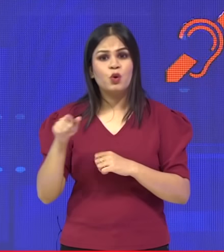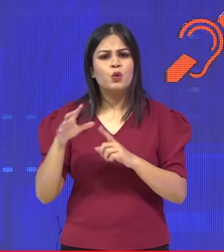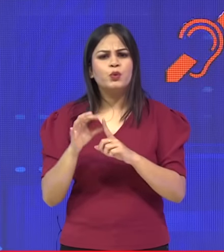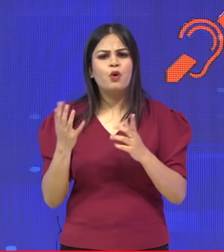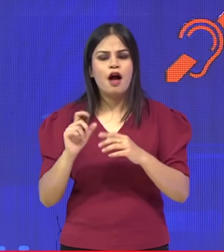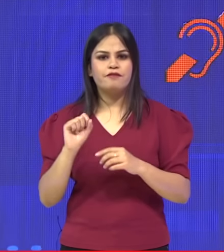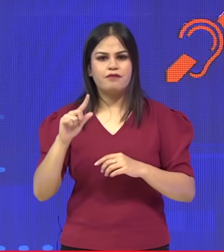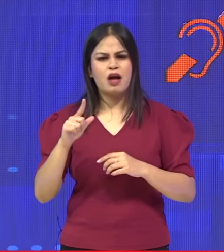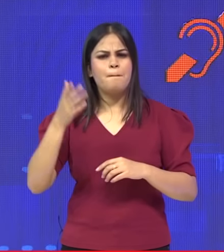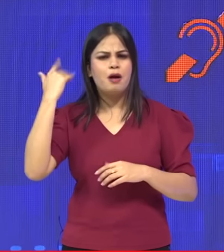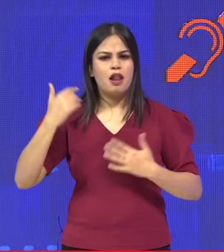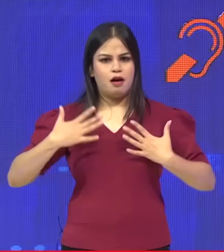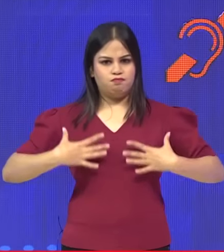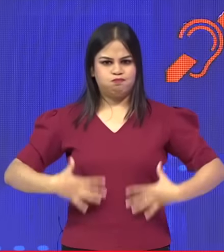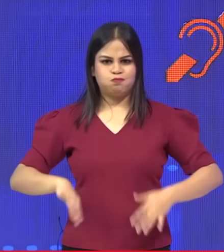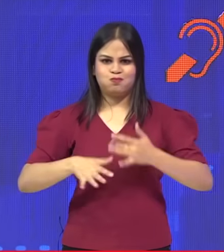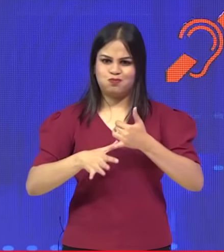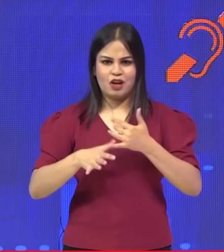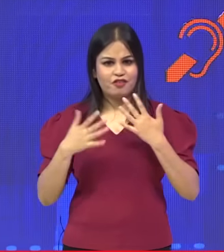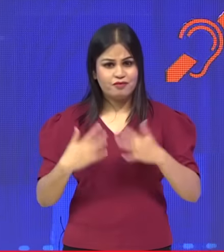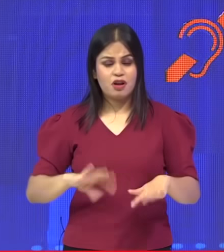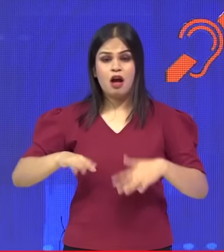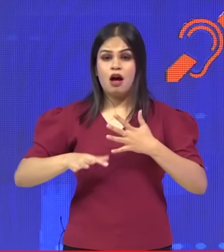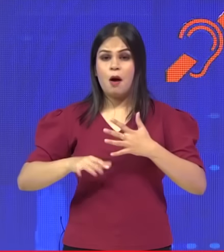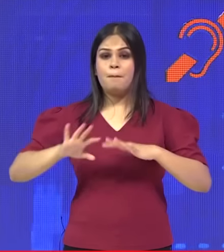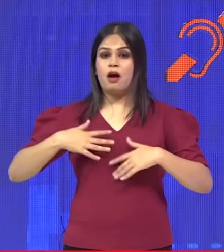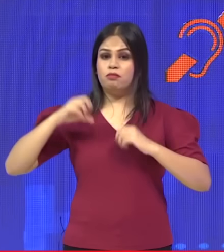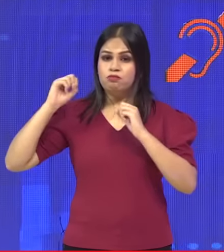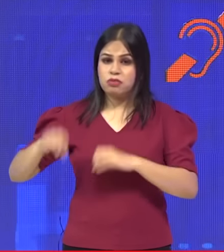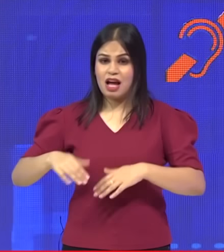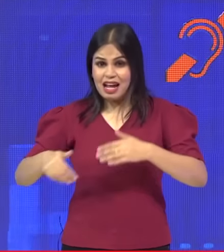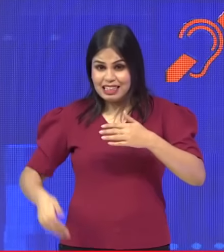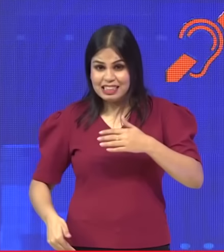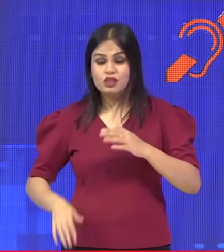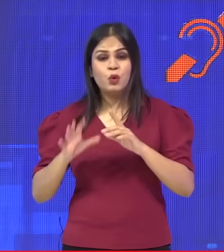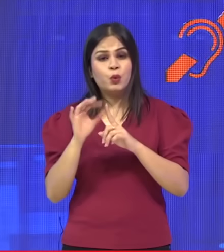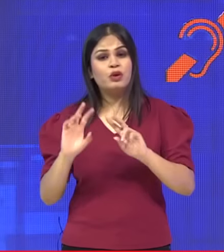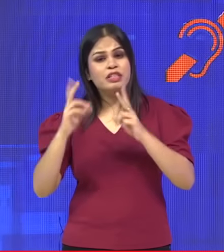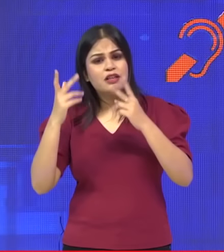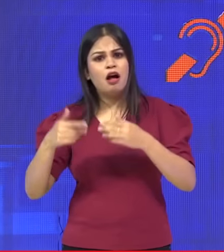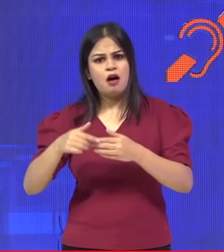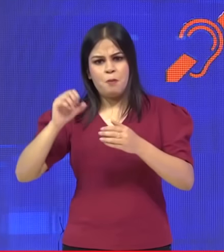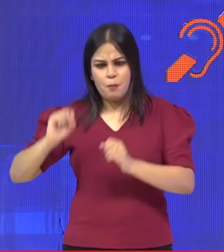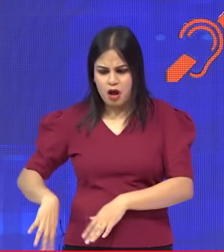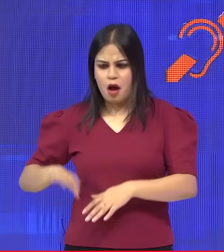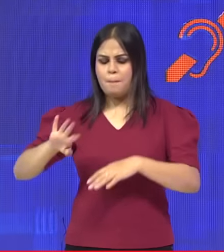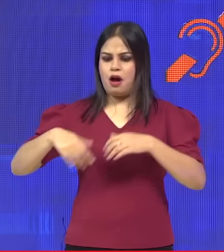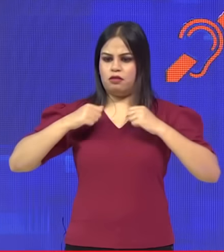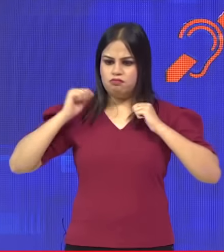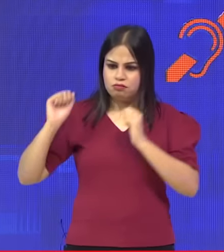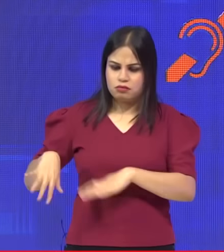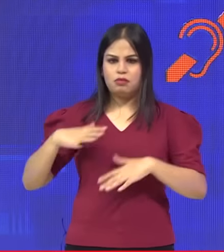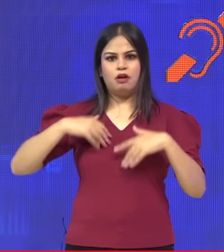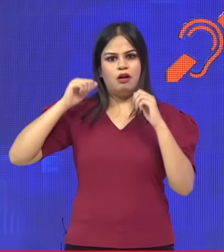पठानी पहनी थी फिर पठानी होता रहेंगे फिर उसके नीचे कुछ और पहनना है वो होता है उससे नीचे कुछ और पन हो जा रहे हैं अच्छा